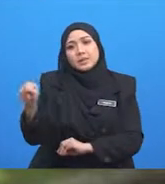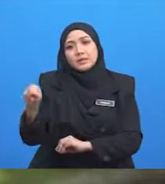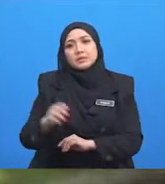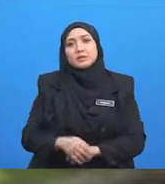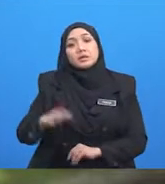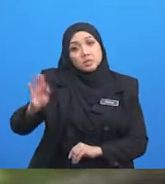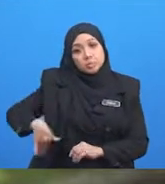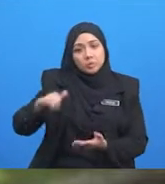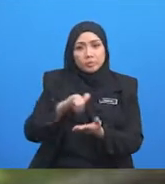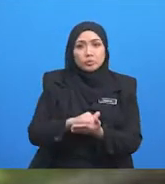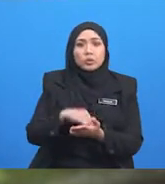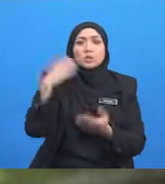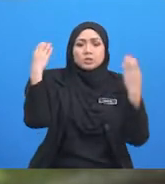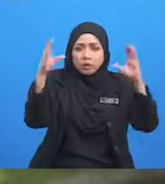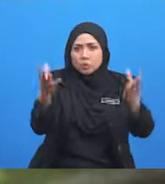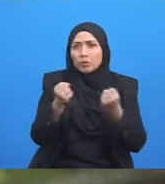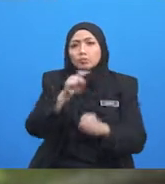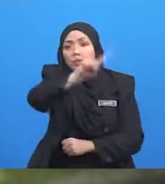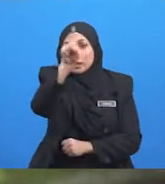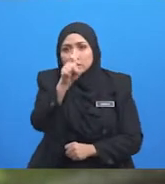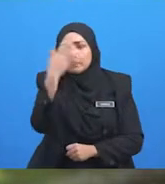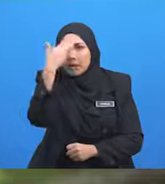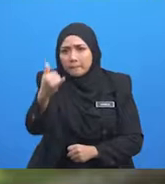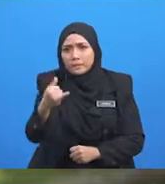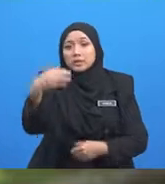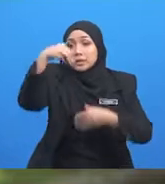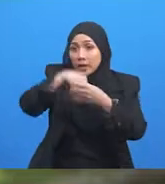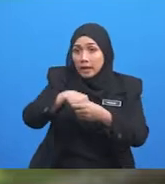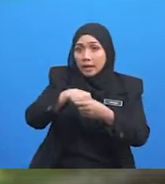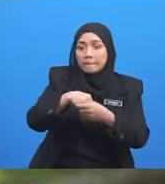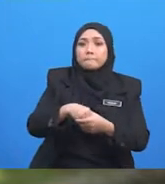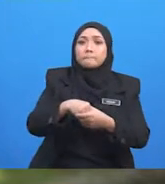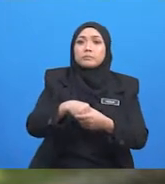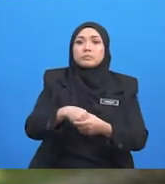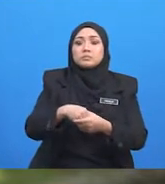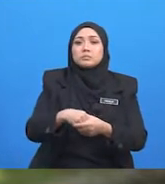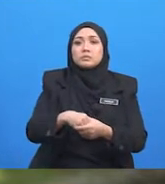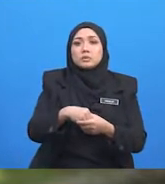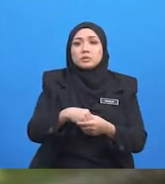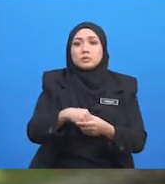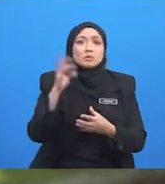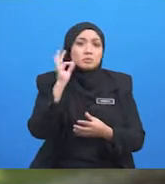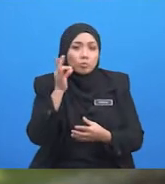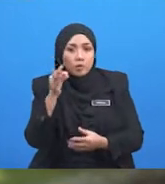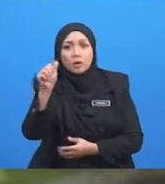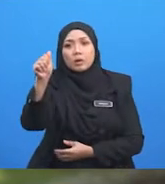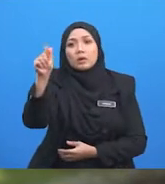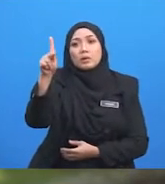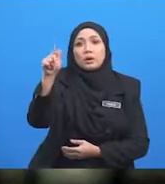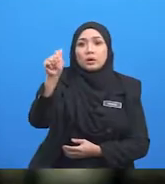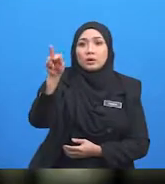itu, cikgu ingin bertanya mengapa dalam sesebuah karya kita perlu menghayati